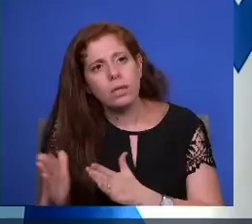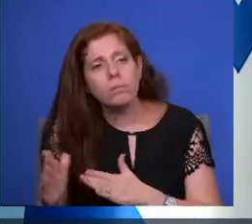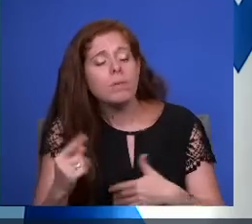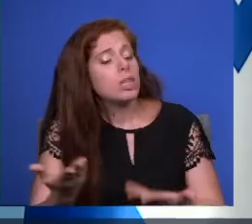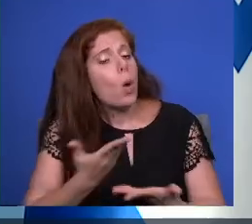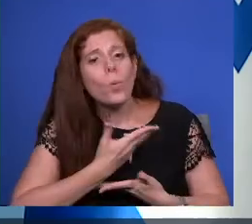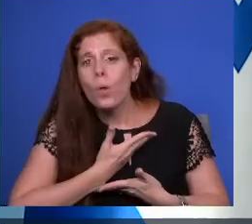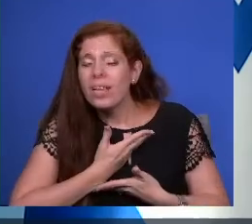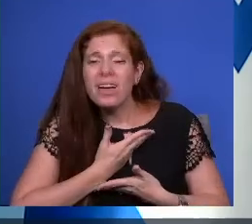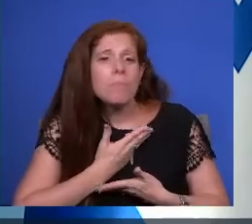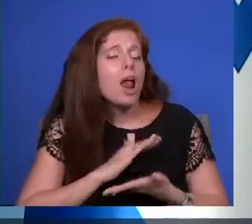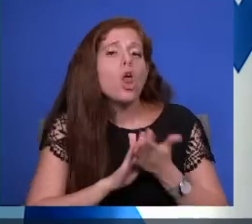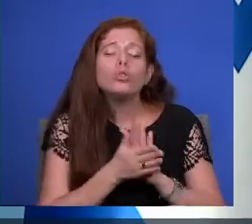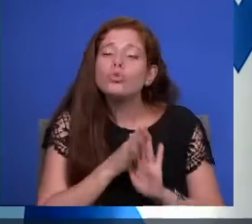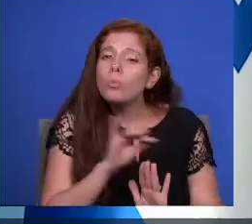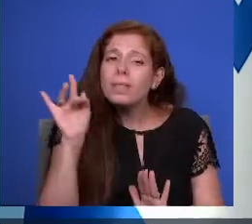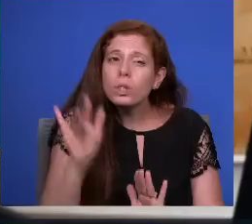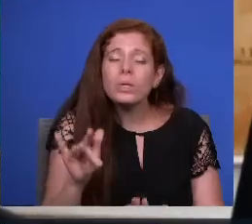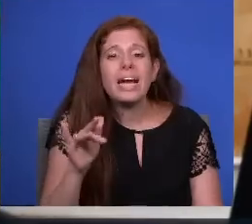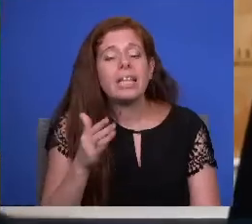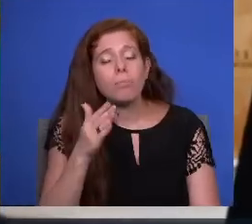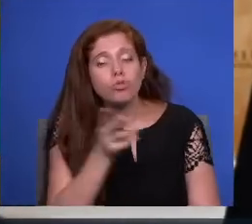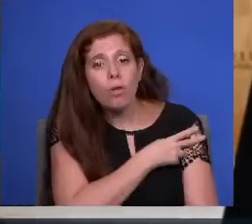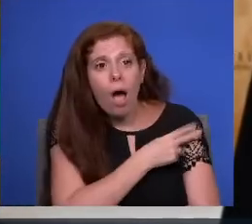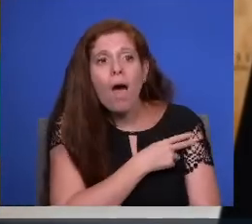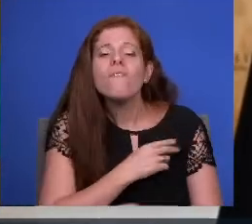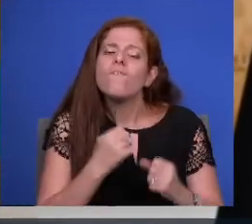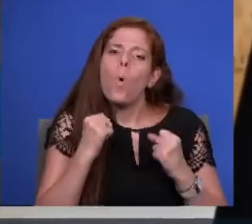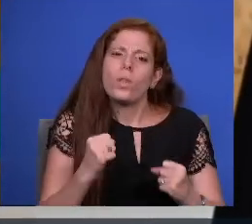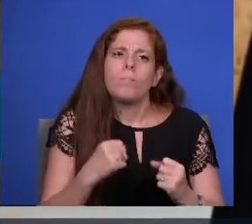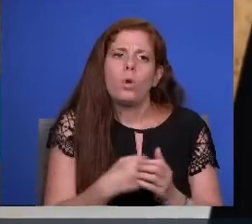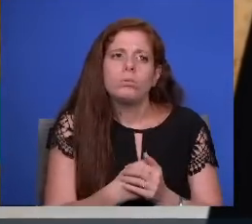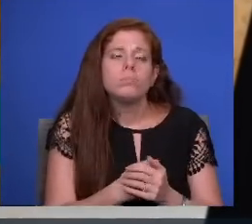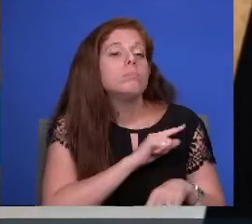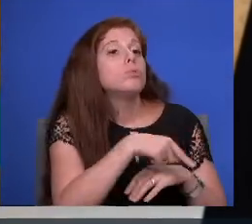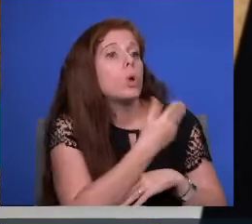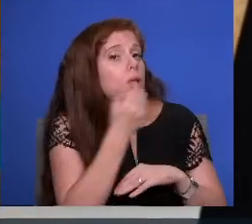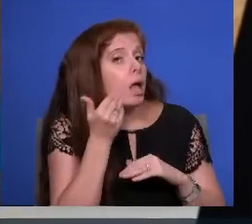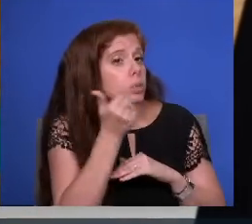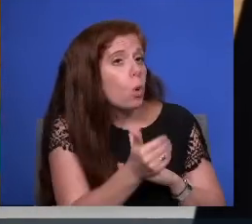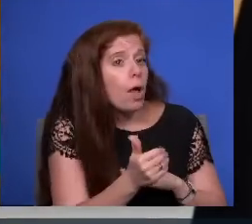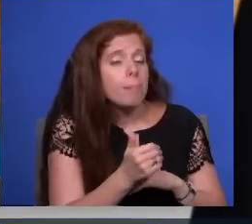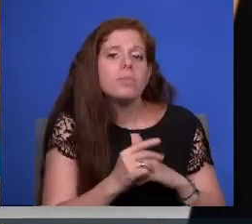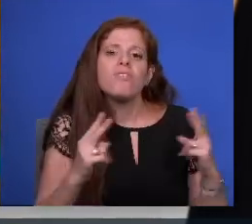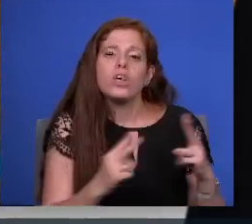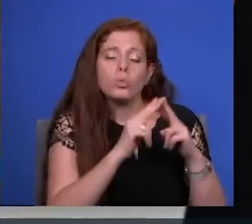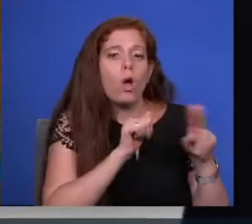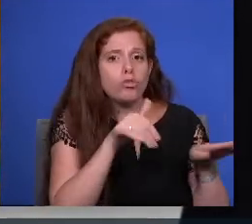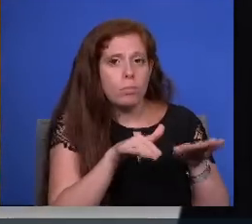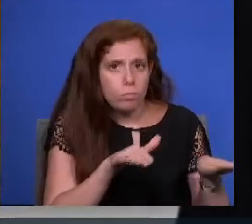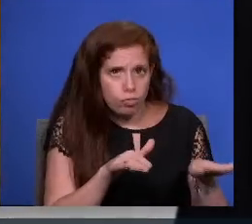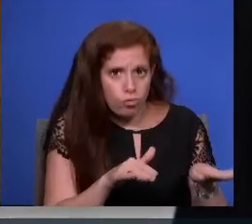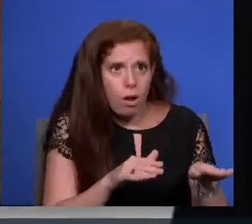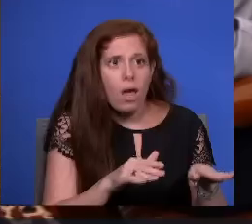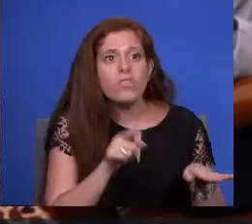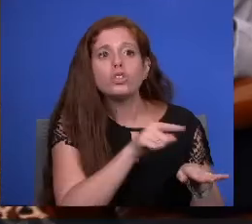קריאת תיגר נגד המשטרה ונגד כוחות הביטחון. בשעות אחר הצהריים נפגשו ראש הממשלה והשייח מואפק טריף, מנהיגה הרוחני